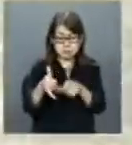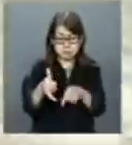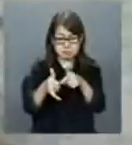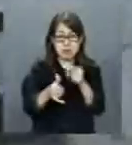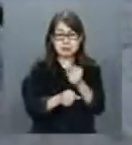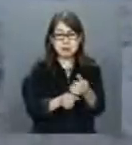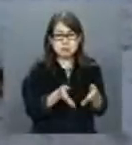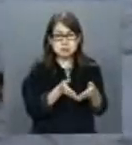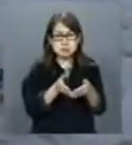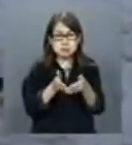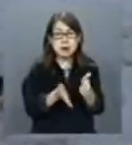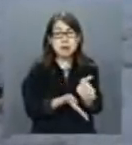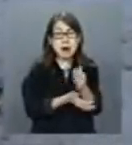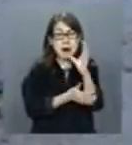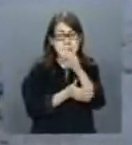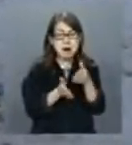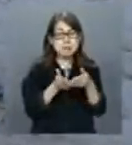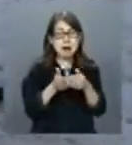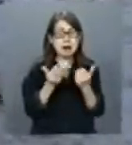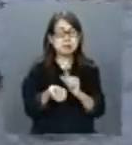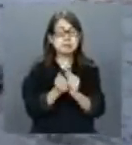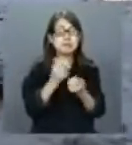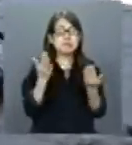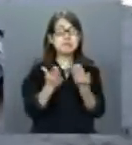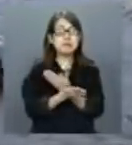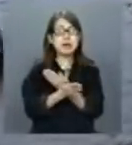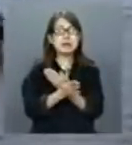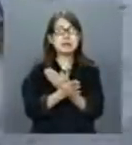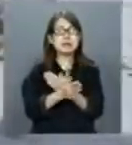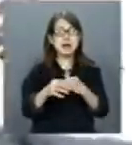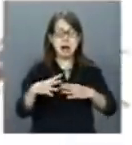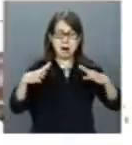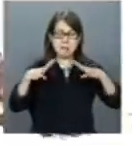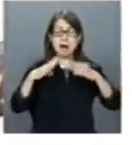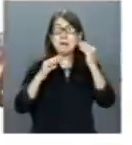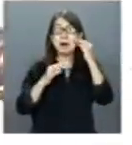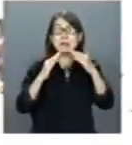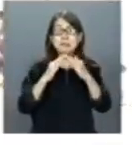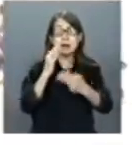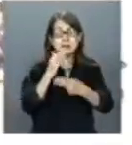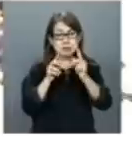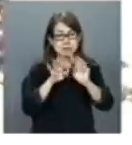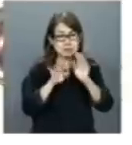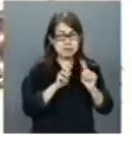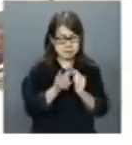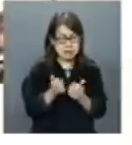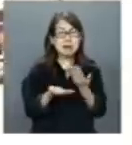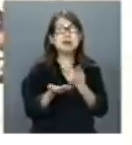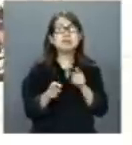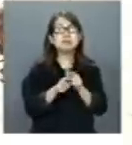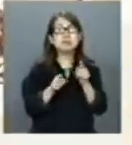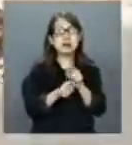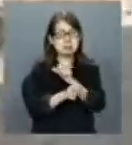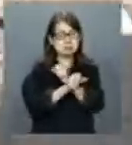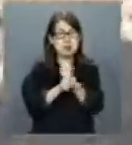เป็นผู้ประกอบการรีสอร์ทบนเกาะทะลุพร้อมๆกับการเริ่มต้นเป็นนักอนุรักษ์ที่มีส่วนสำคัญในการร่วมกับหน่วยงาน